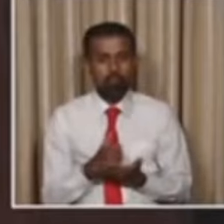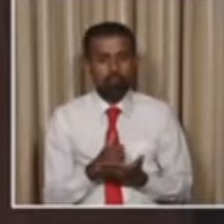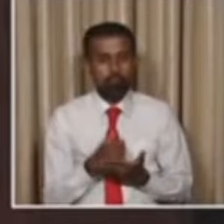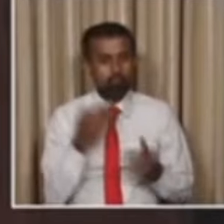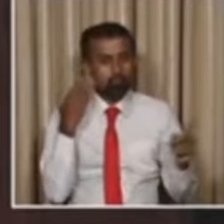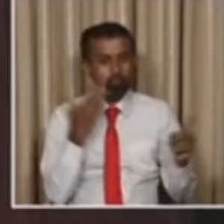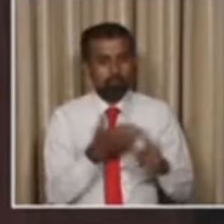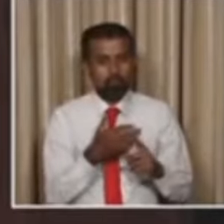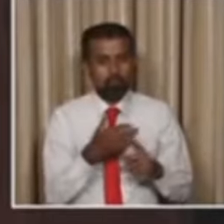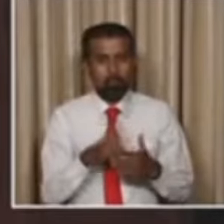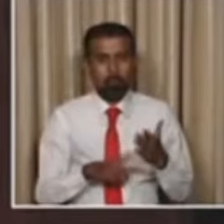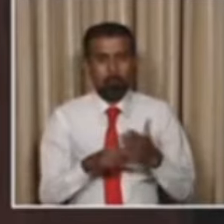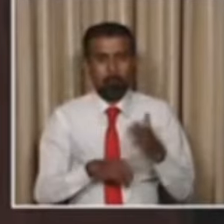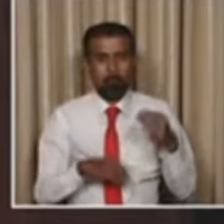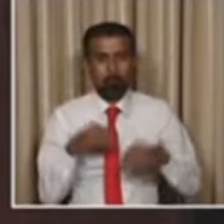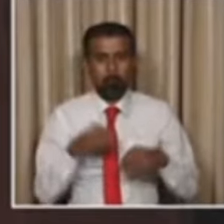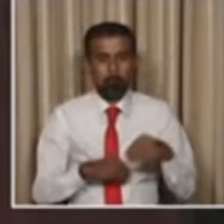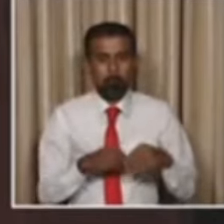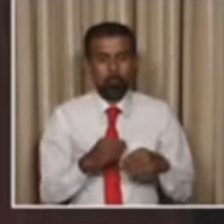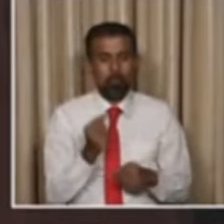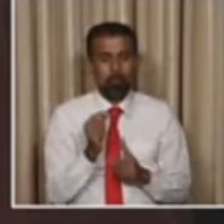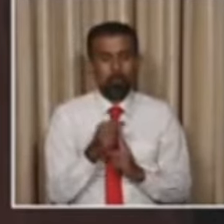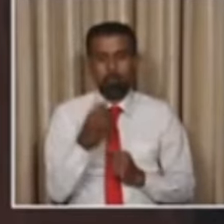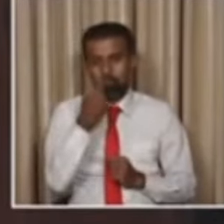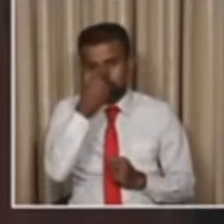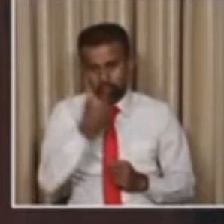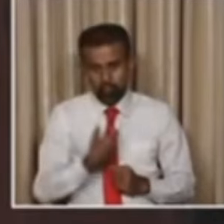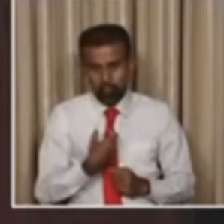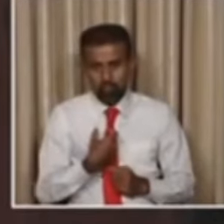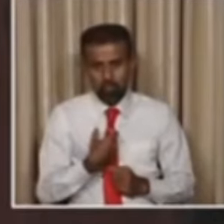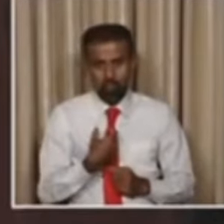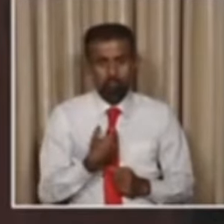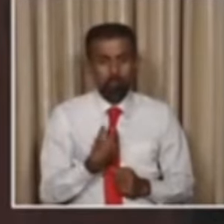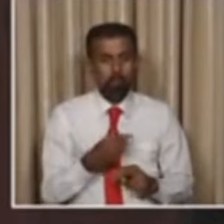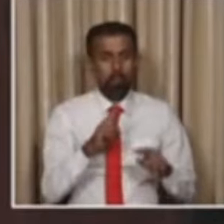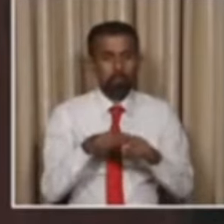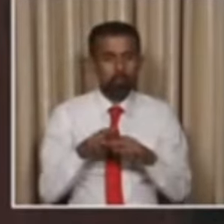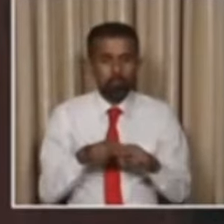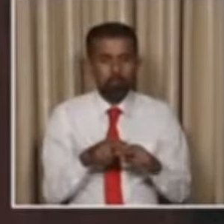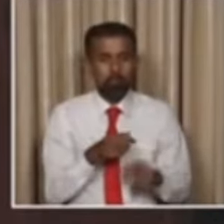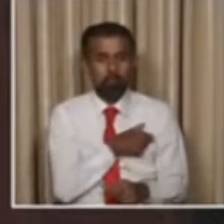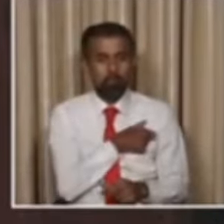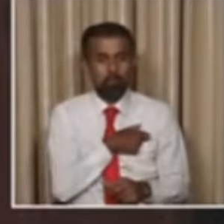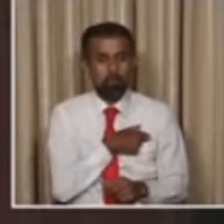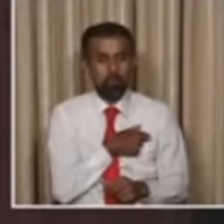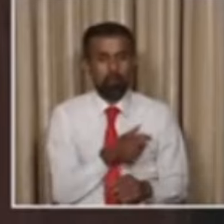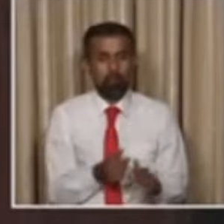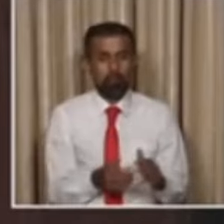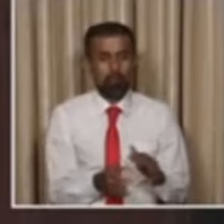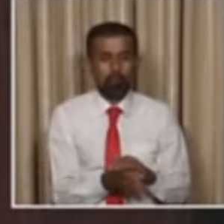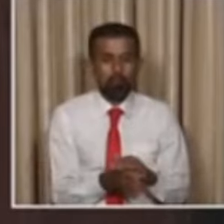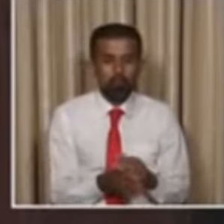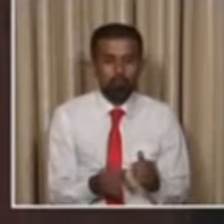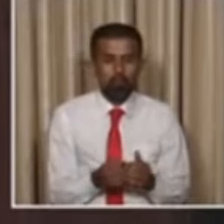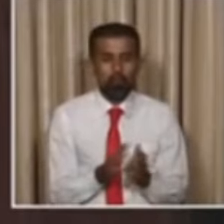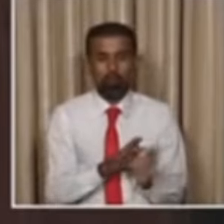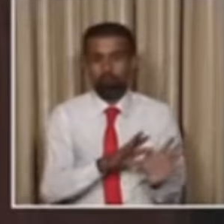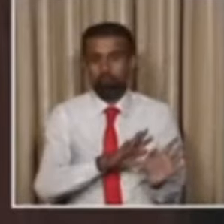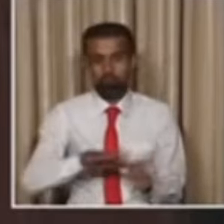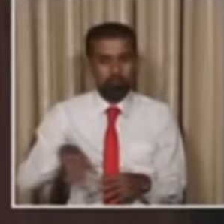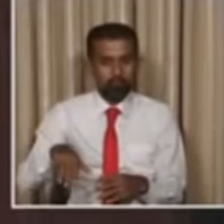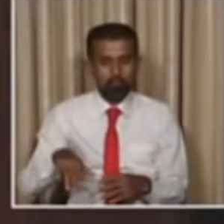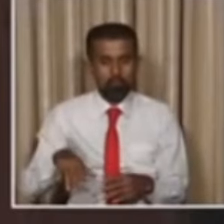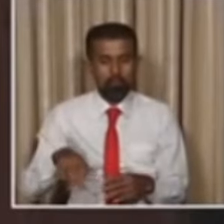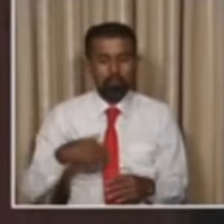කාරණේදී දේශපාලනයේ අපේ පුද්ගලිකත්වය අපේ හිතේශිකම් අපේ නායකත්වයෙන් තියෙන වහල්කම් සියල්ල අපහාස පැත්තකින් තියලා